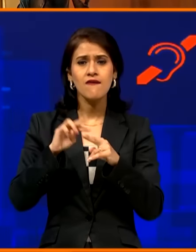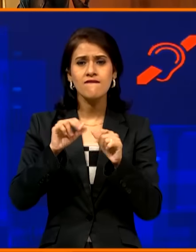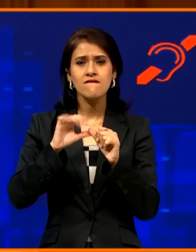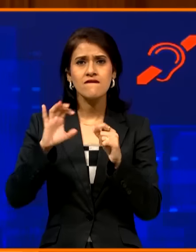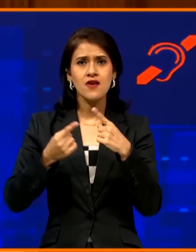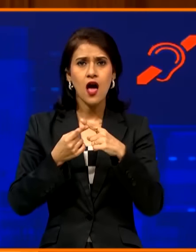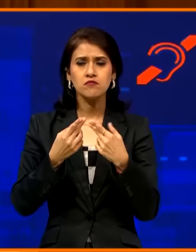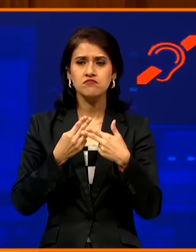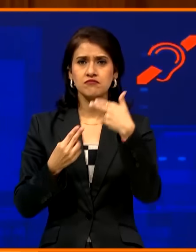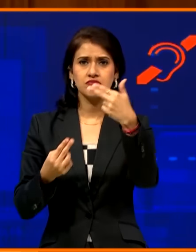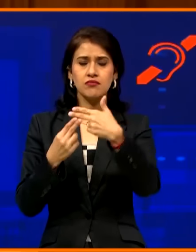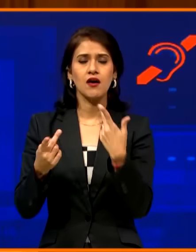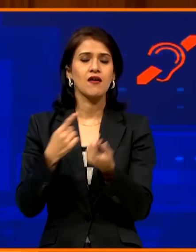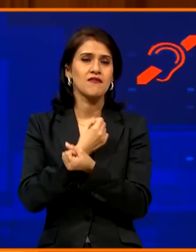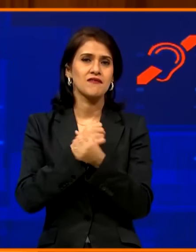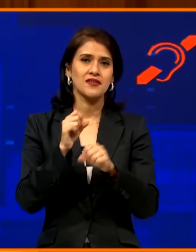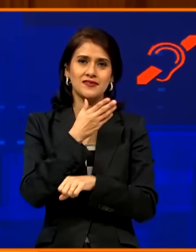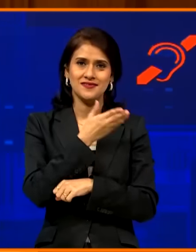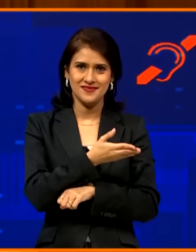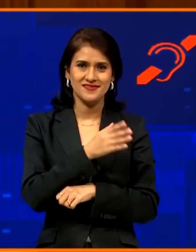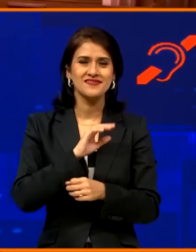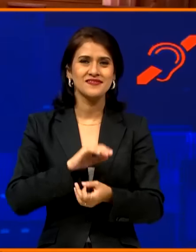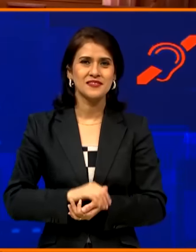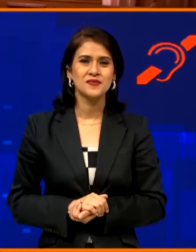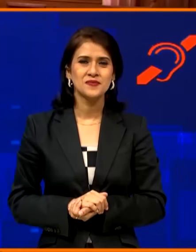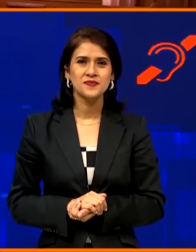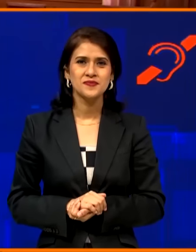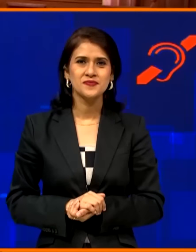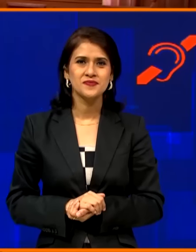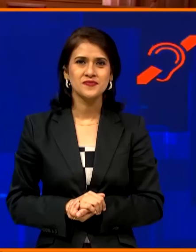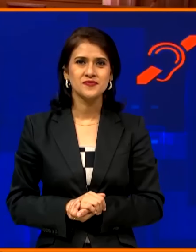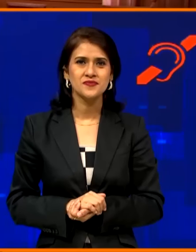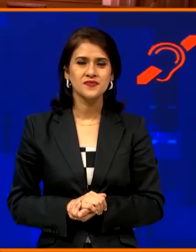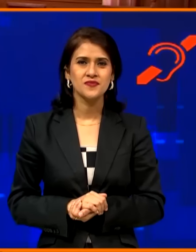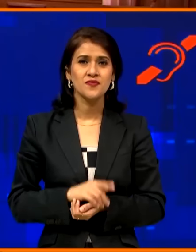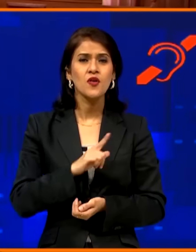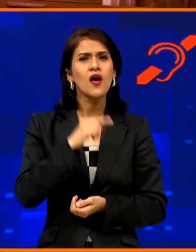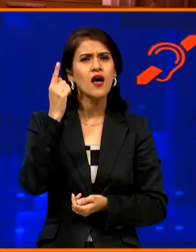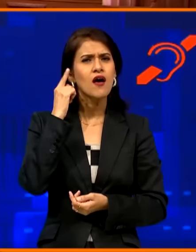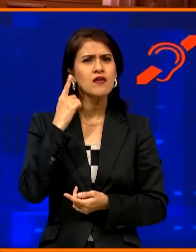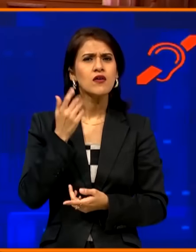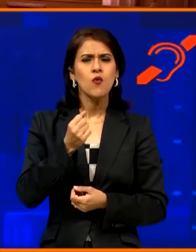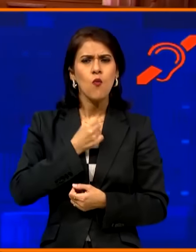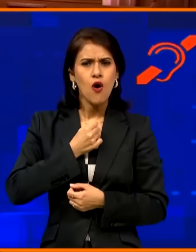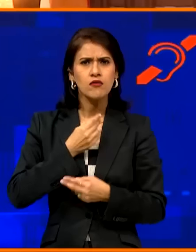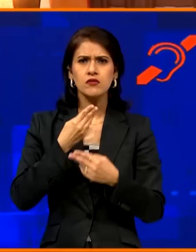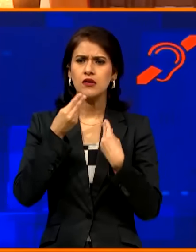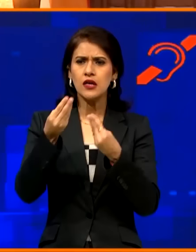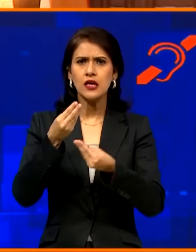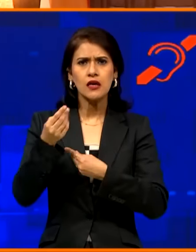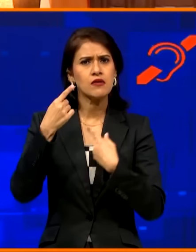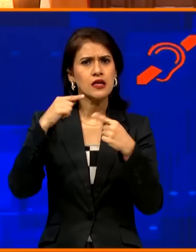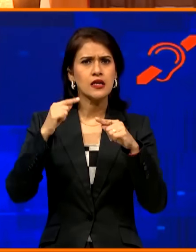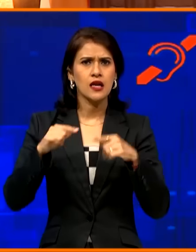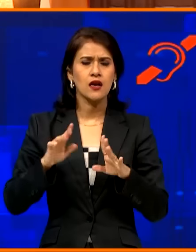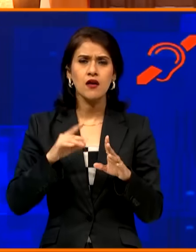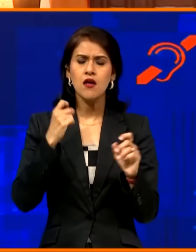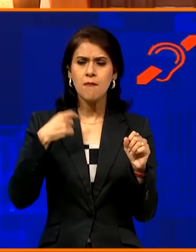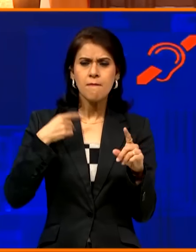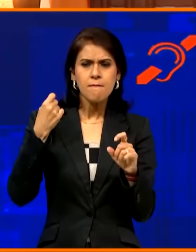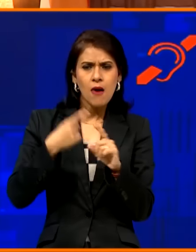मीट आउट हो सके मौलाना ने अपनी जो जो ख्यालात का इजहार किया है वो बहुत ही माकूल और बहुत ही वह और अपने हिसाब से